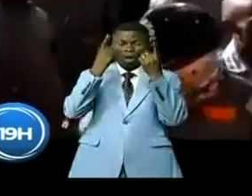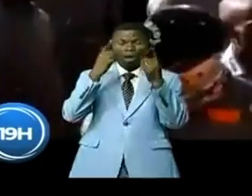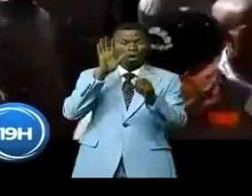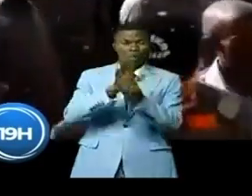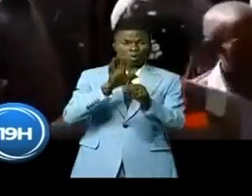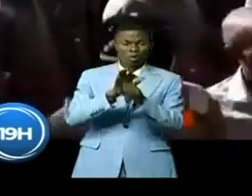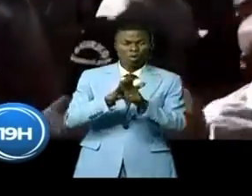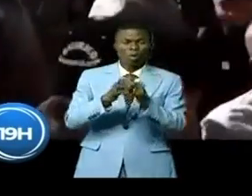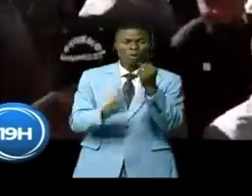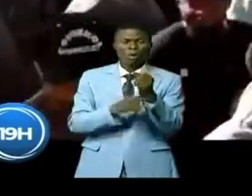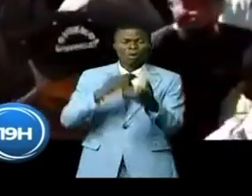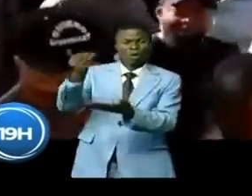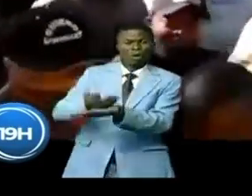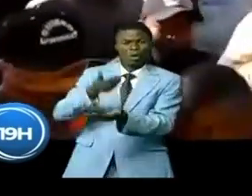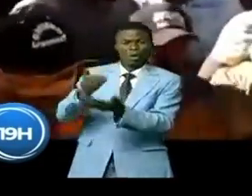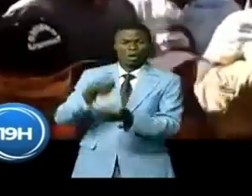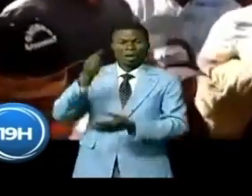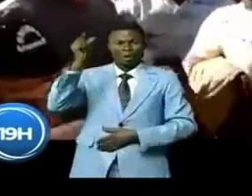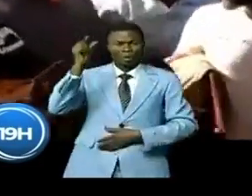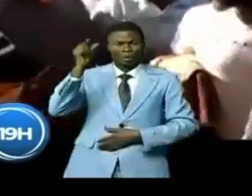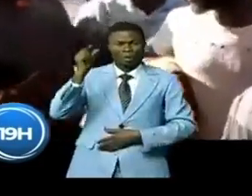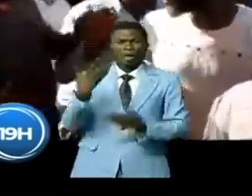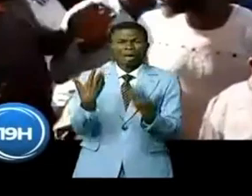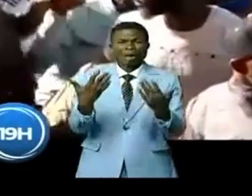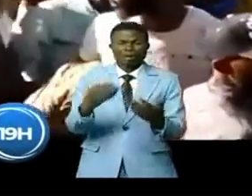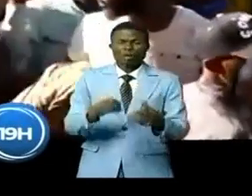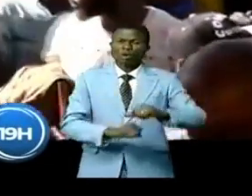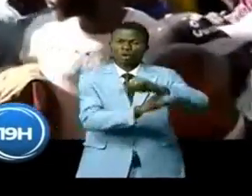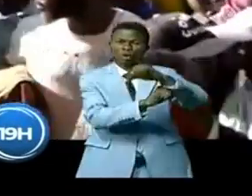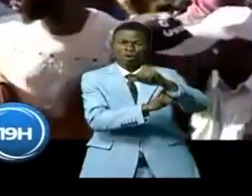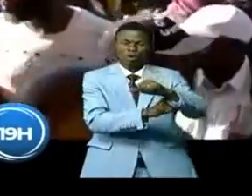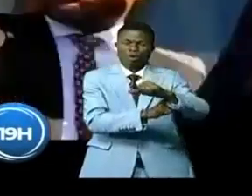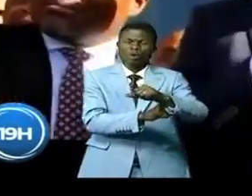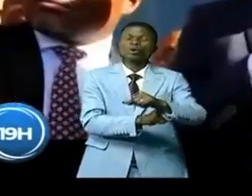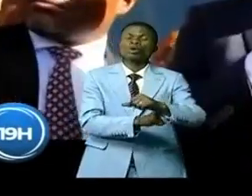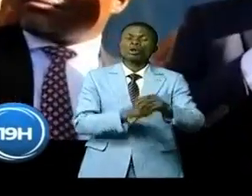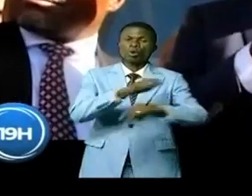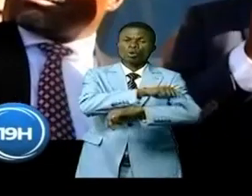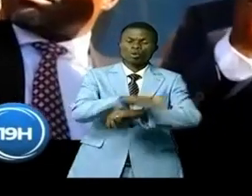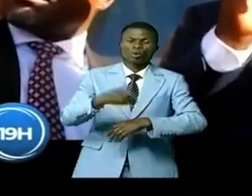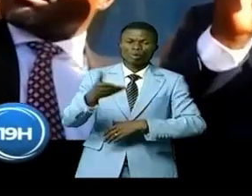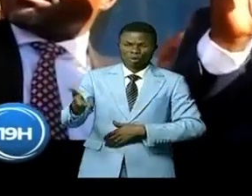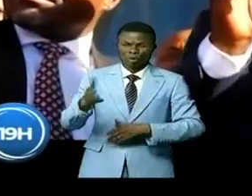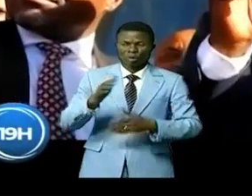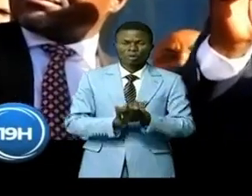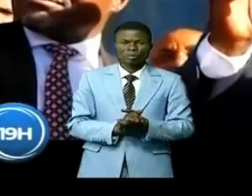des exploitants miniers artisanaux qui sont allés l'accompagner dans la prise de ses fonctions.